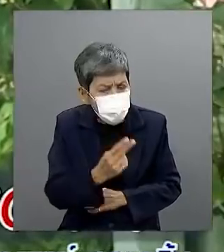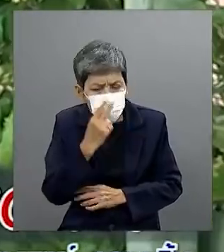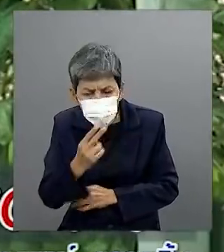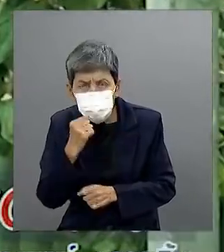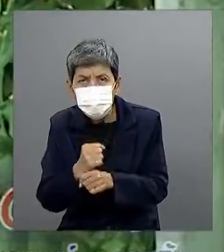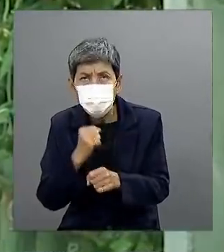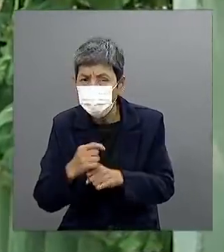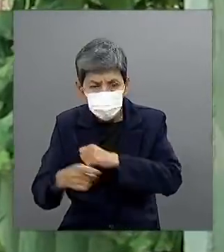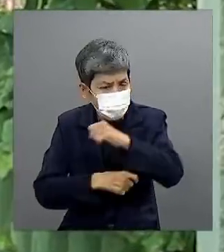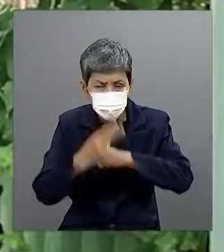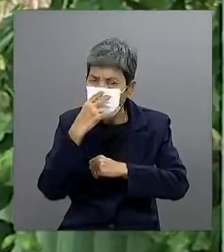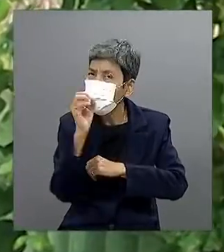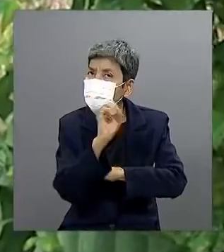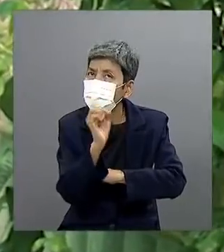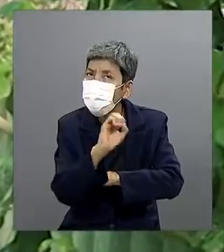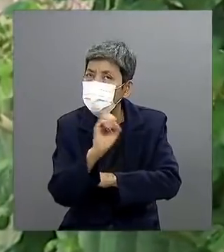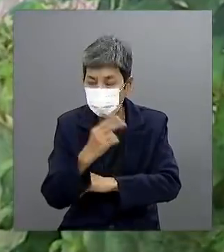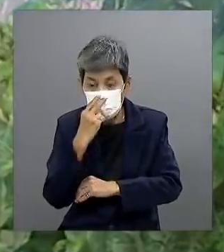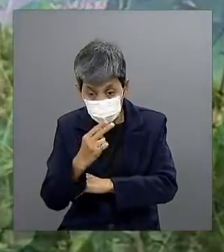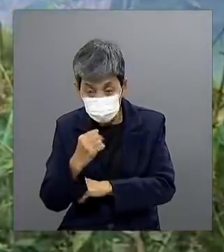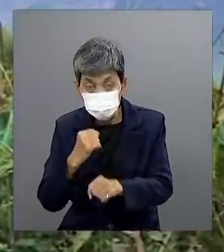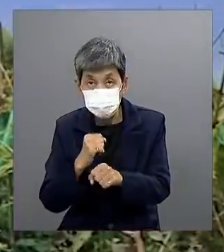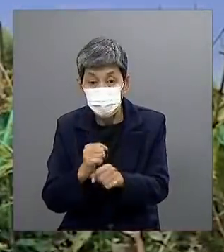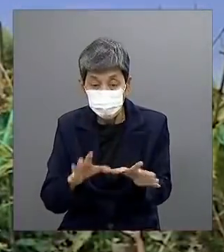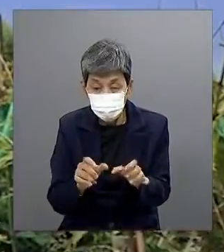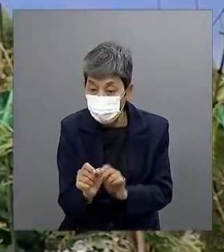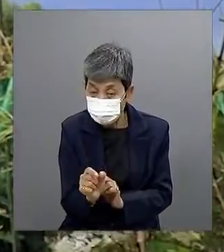ว่ามันเป็นยังไงจะรู้อีกทีก็คือตอนที่มันโตแล้วเนาะ